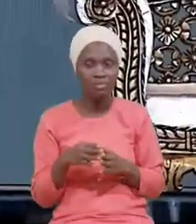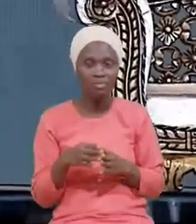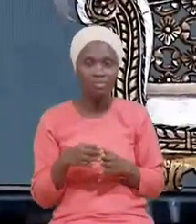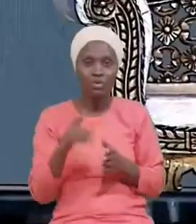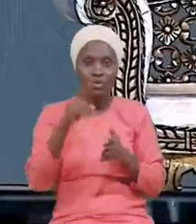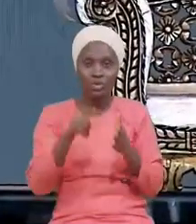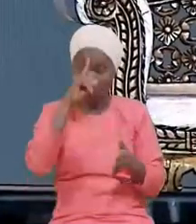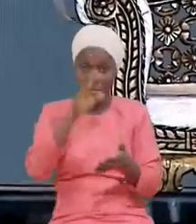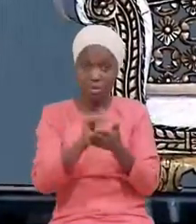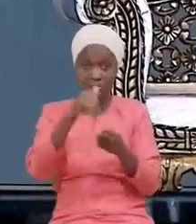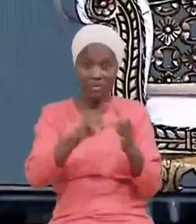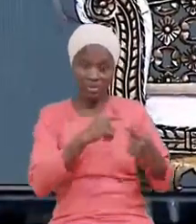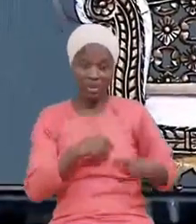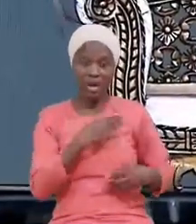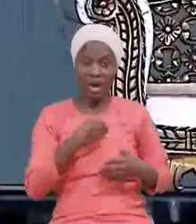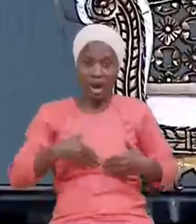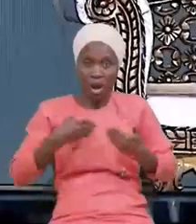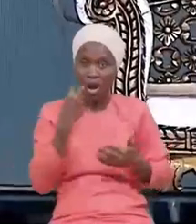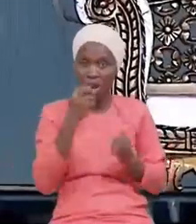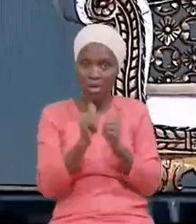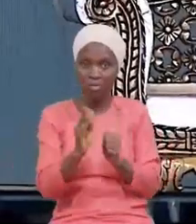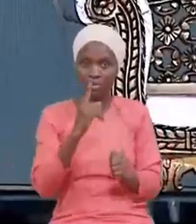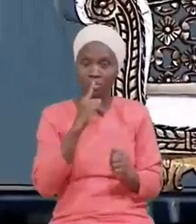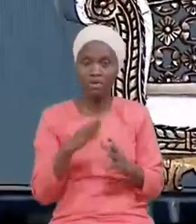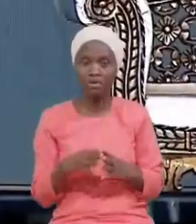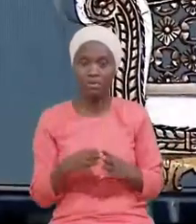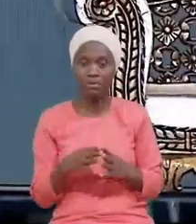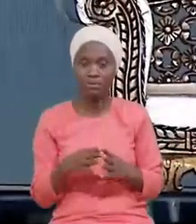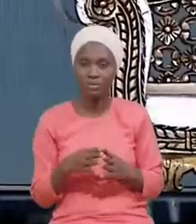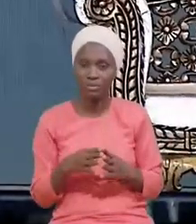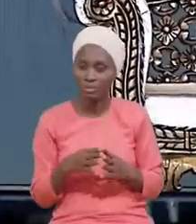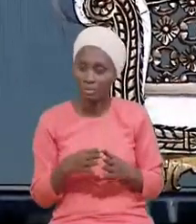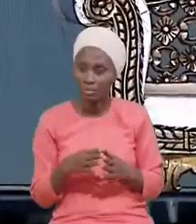Lorsque vous croyez cela de votre corps et que vous confessez cela de votre bouche,